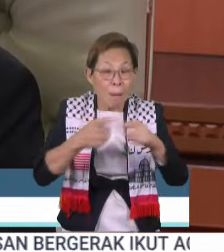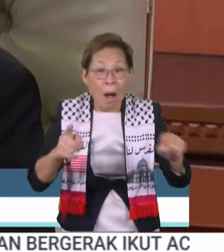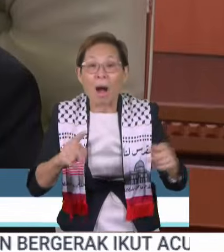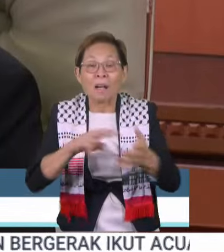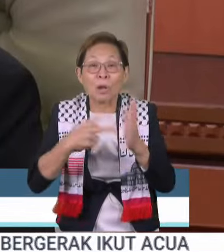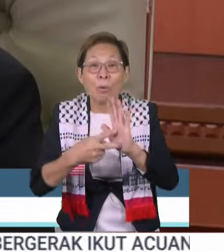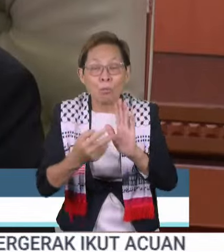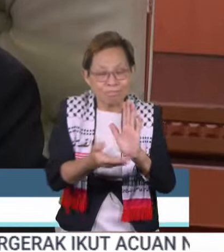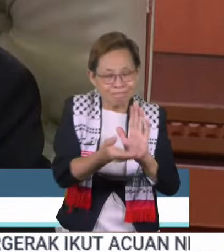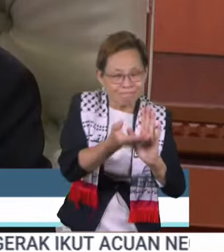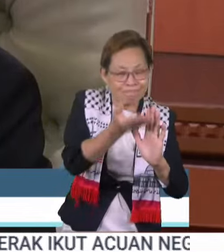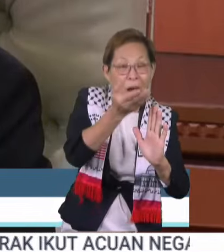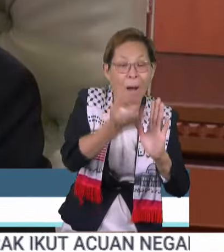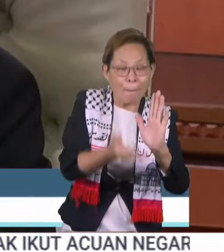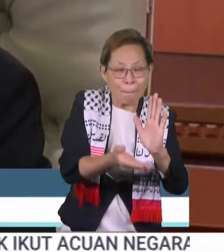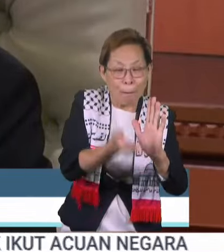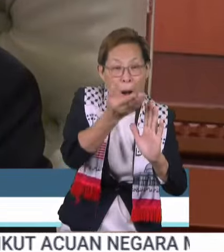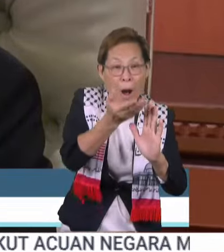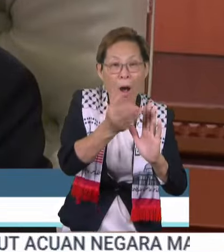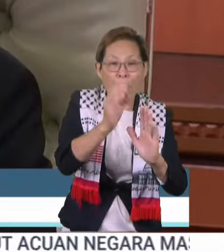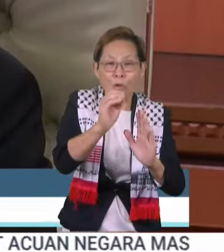peningkatan sebanyak